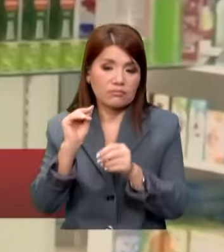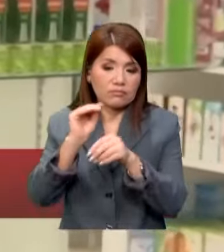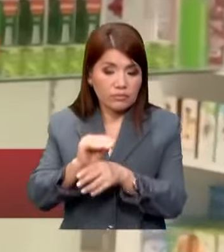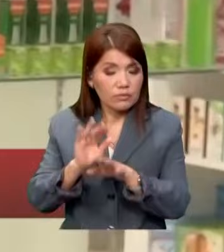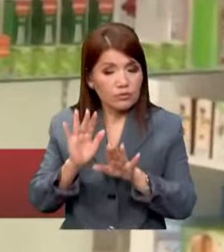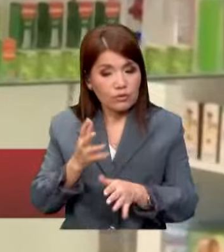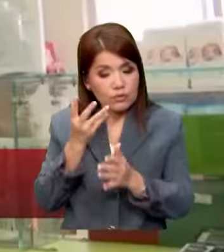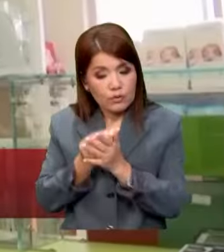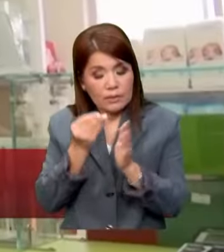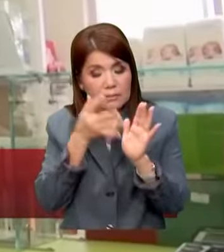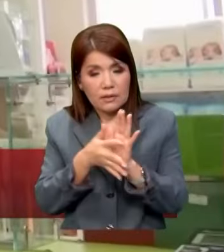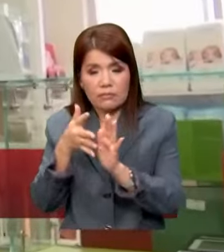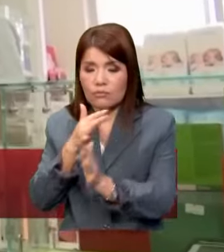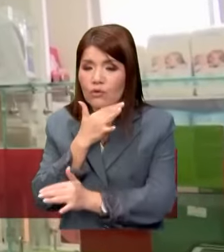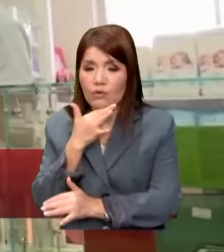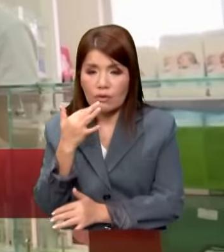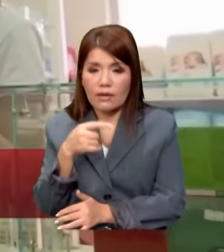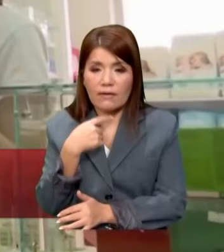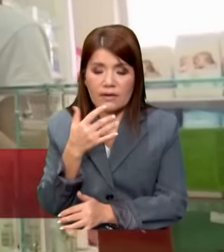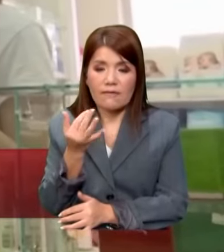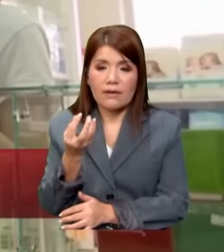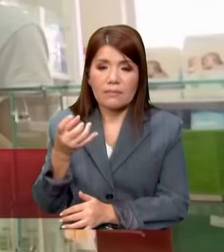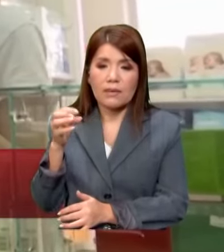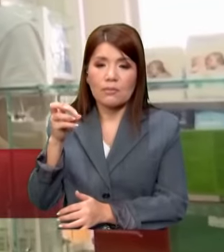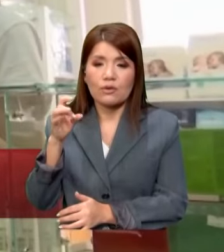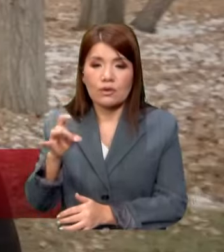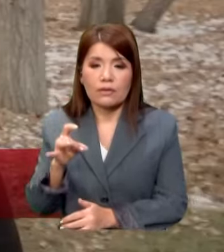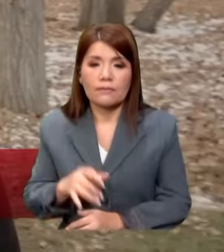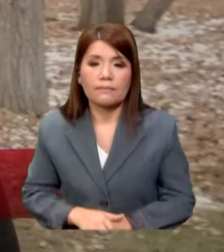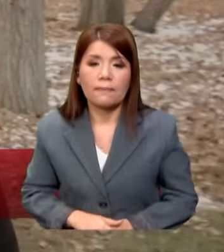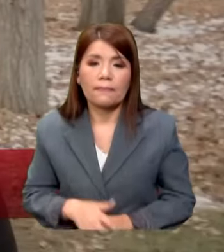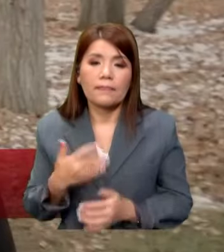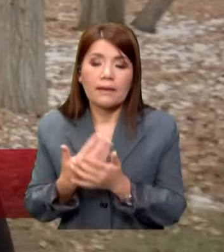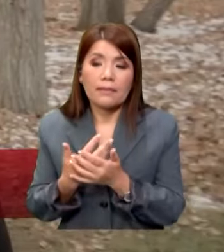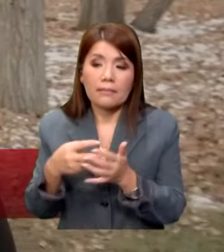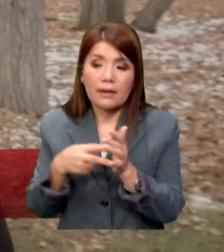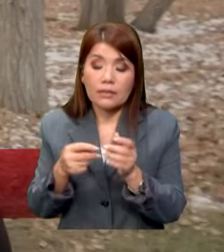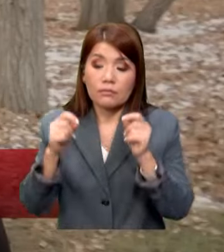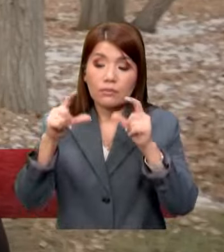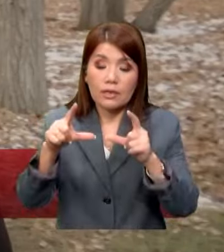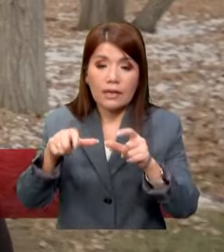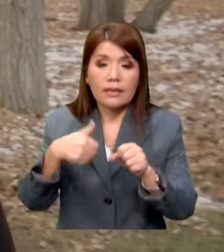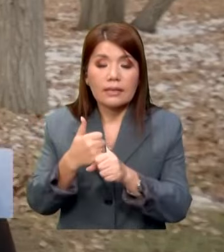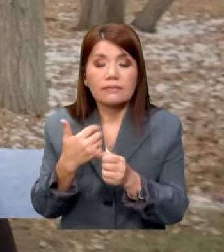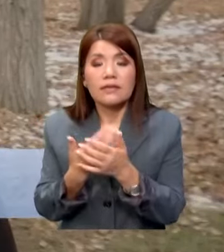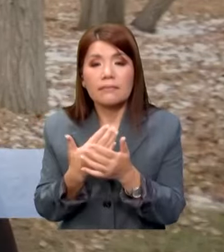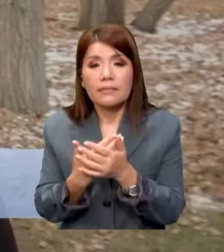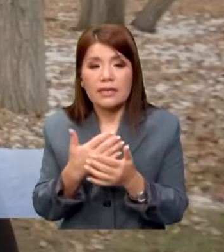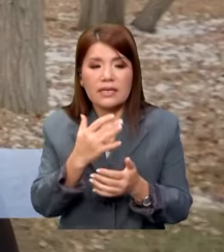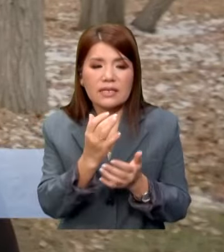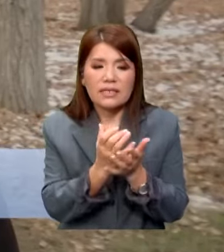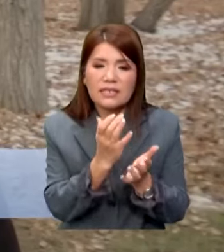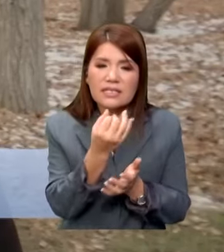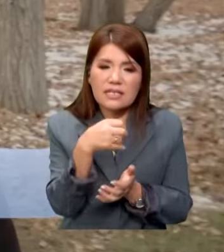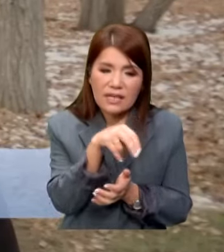Себебі өзіндік шығындары да жетіп артылады, дейді фармацевт Бибінұр Әбдісаттарқызы. Бағаның қымбаттауына байланысты ол негізі келетін складтарға